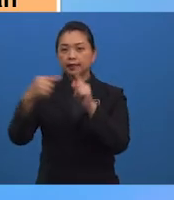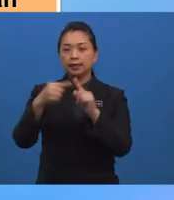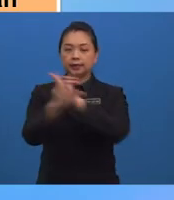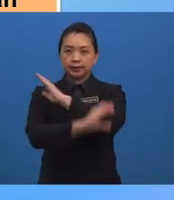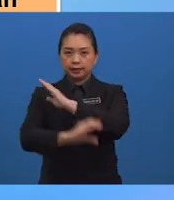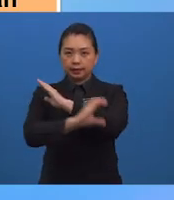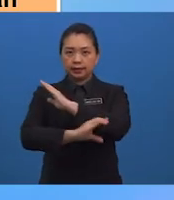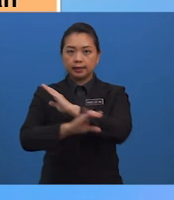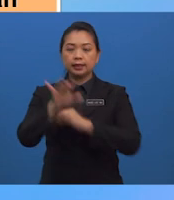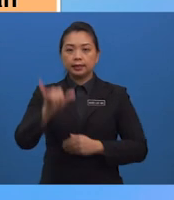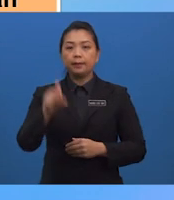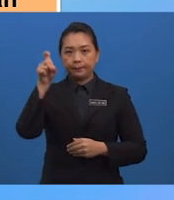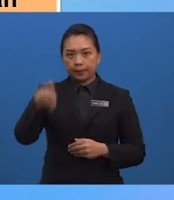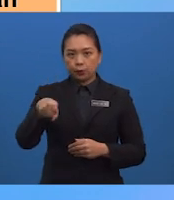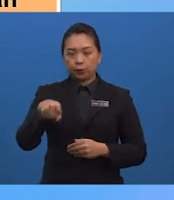tenaga buruh.